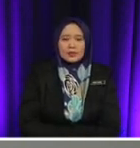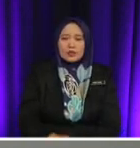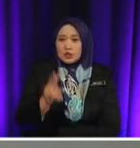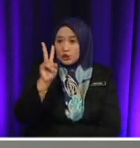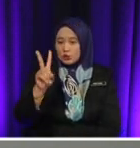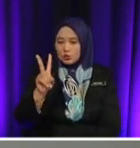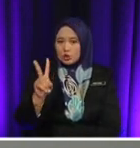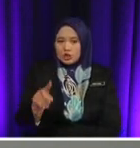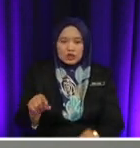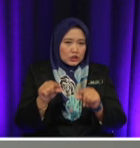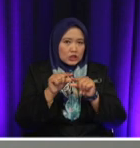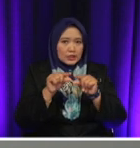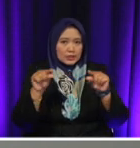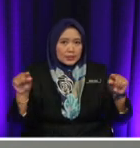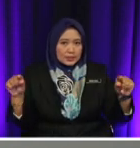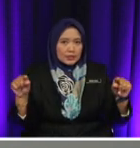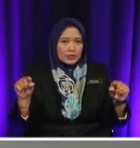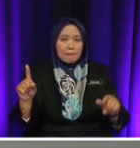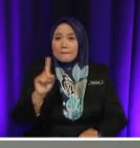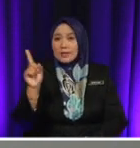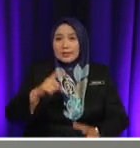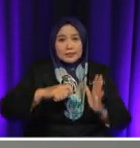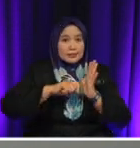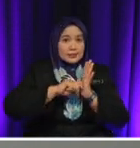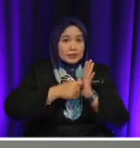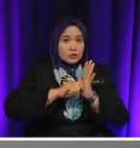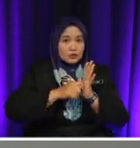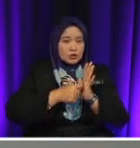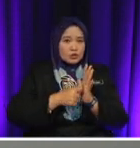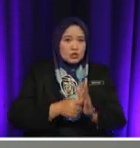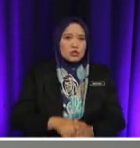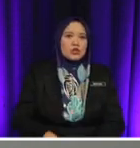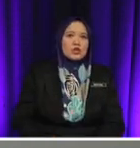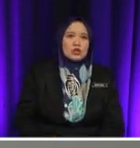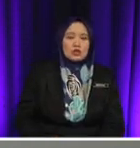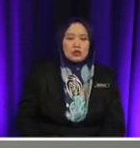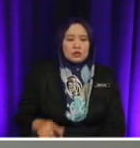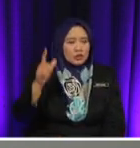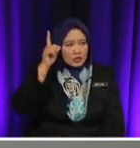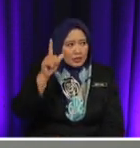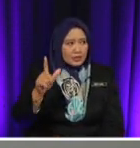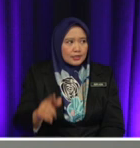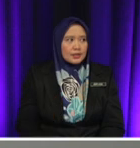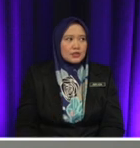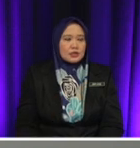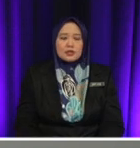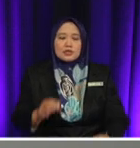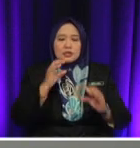kununci petunjuk yang diberikan dalam soalan tersebut okey kita tengok sini kita gariskan okey sejenis minuman